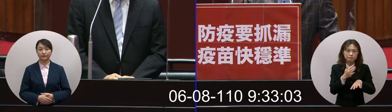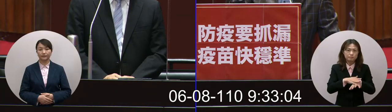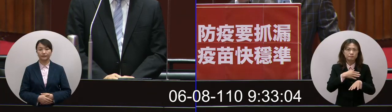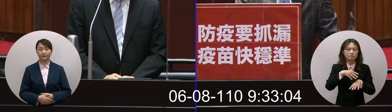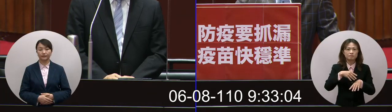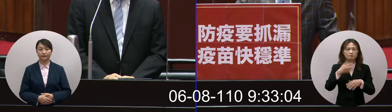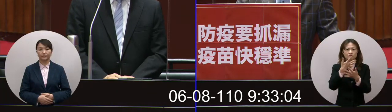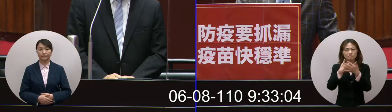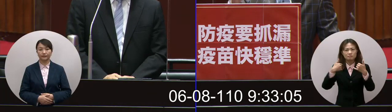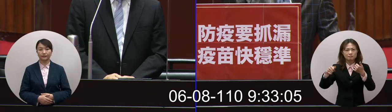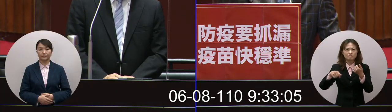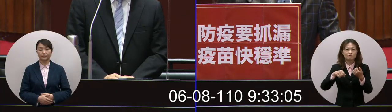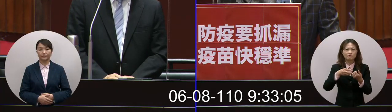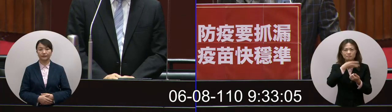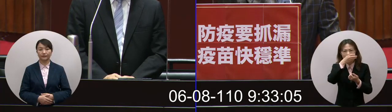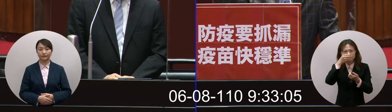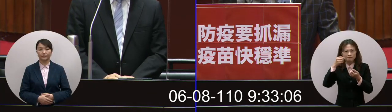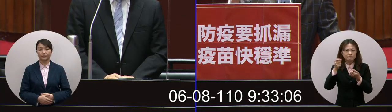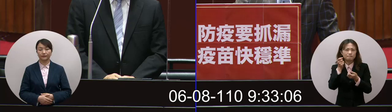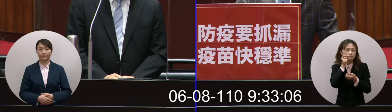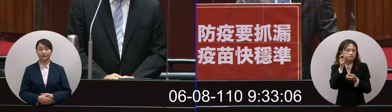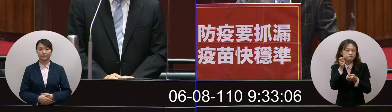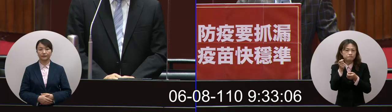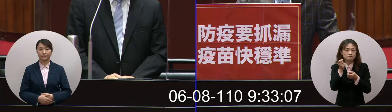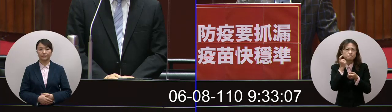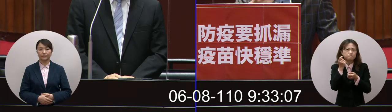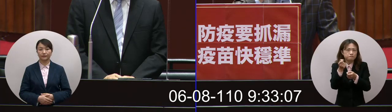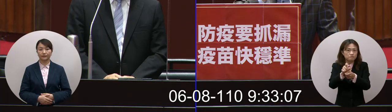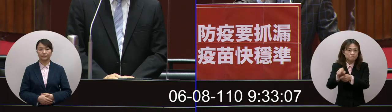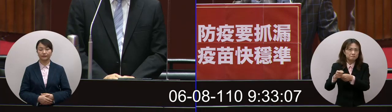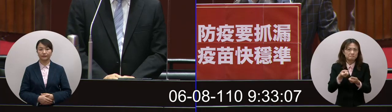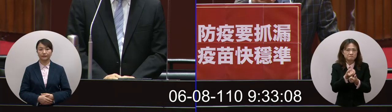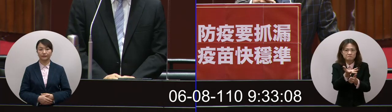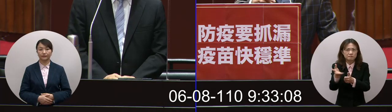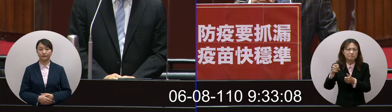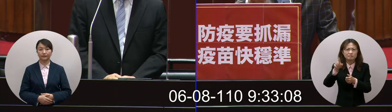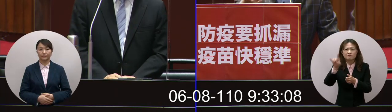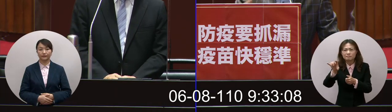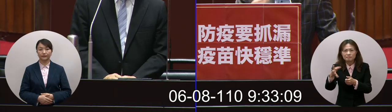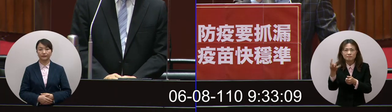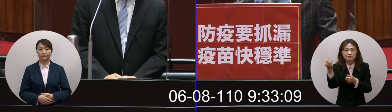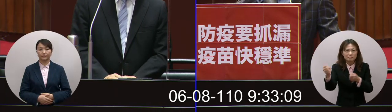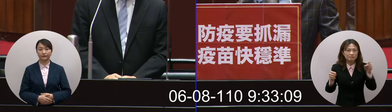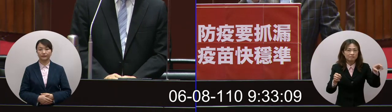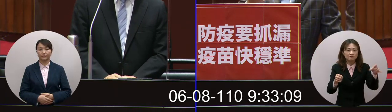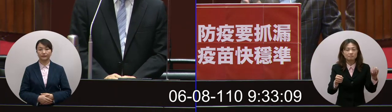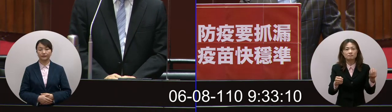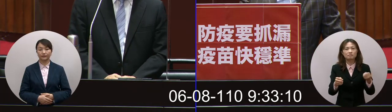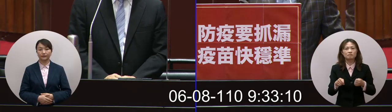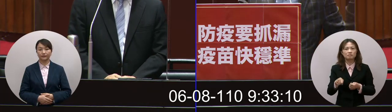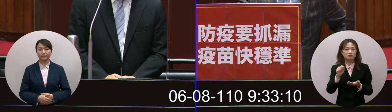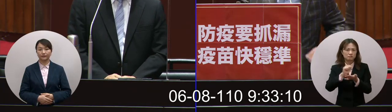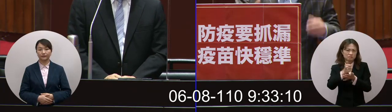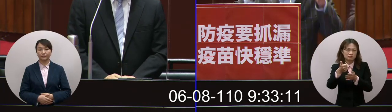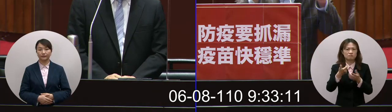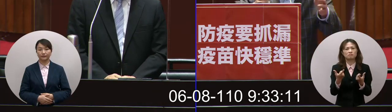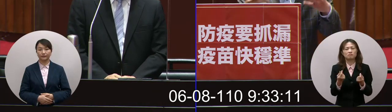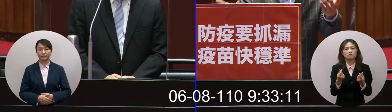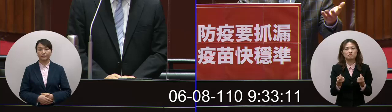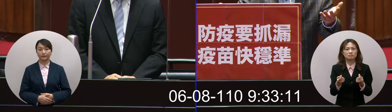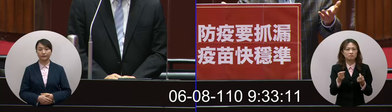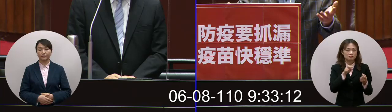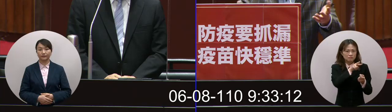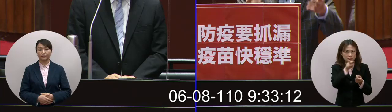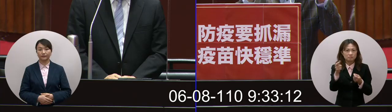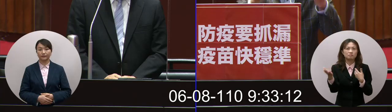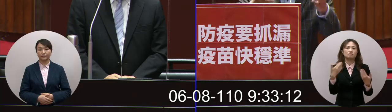生什么代志？你唔免烦恼，因为遐个物件网站拢有嘛。记者咧问的时阵，伊嘛袂去问一个我查袂到的代志。伊若拢查会到，伊